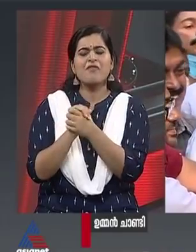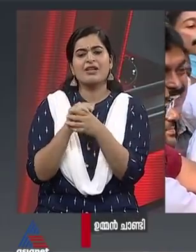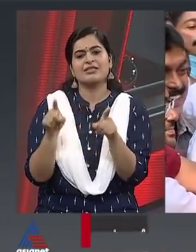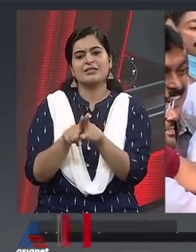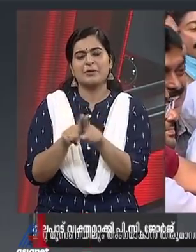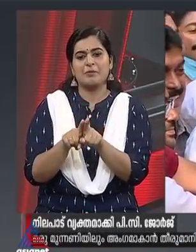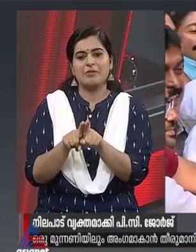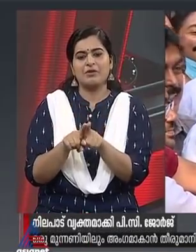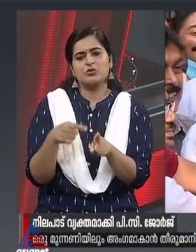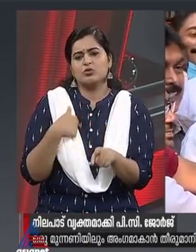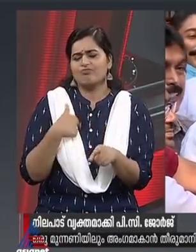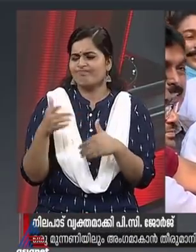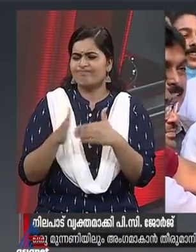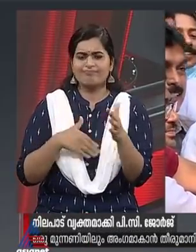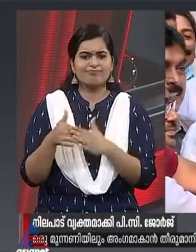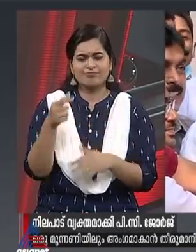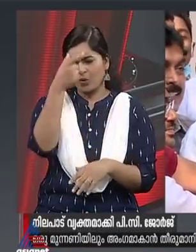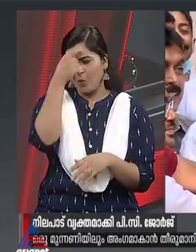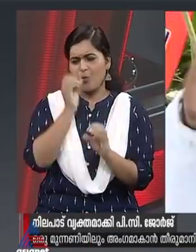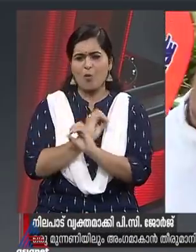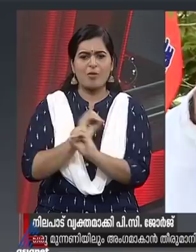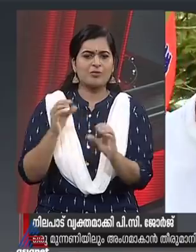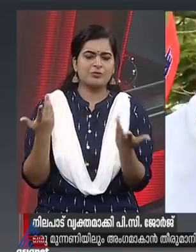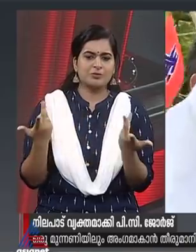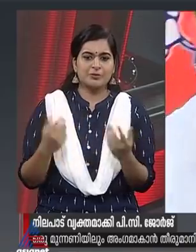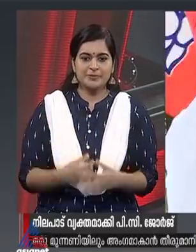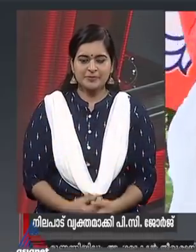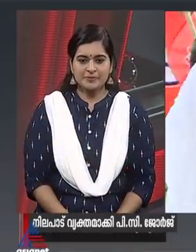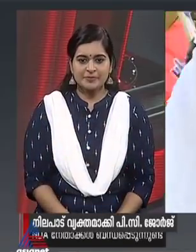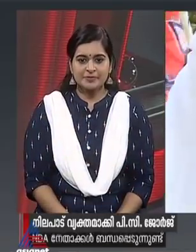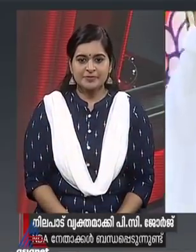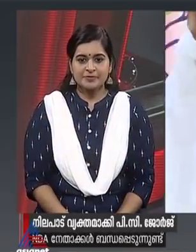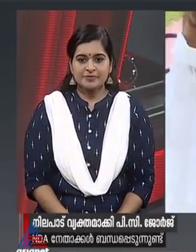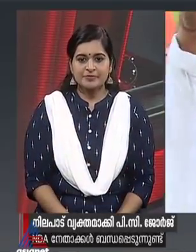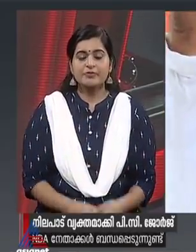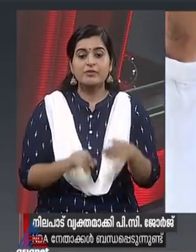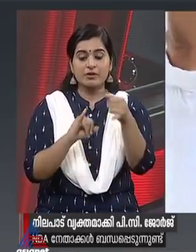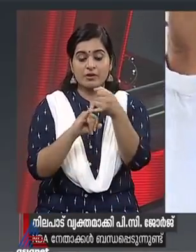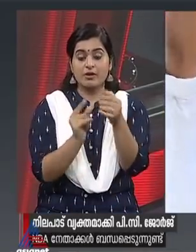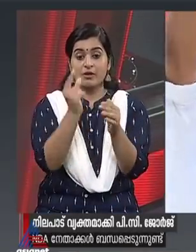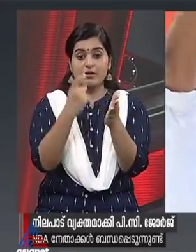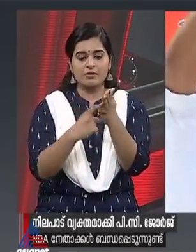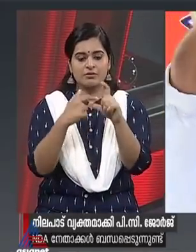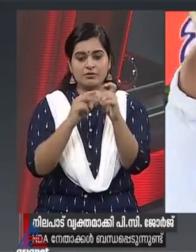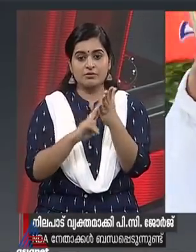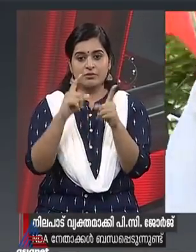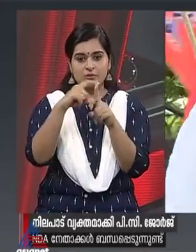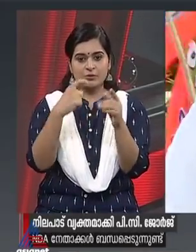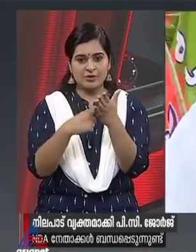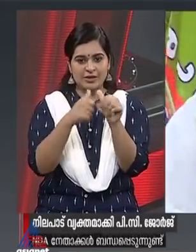അതുകൊണ്ടാണ് അങ്ങനെയൊക്കെ പറഞ്ഞത്. എനിക്കൊരു പരിഭവമില്ല. കെ സുരേന്ദ്രന്റെ വിജയ് യാത്ര ചൊവ്വാഴ്ച കോട്ടയത്തെത്തും മുമ്പേ പി സി